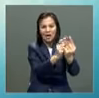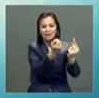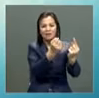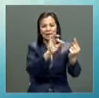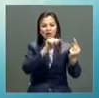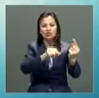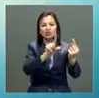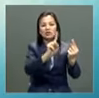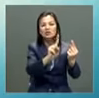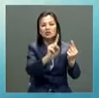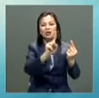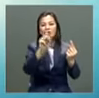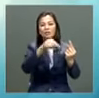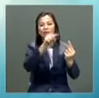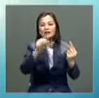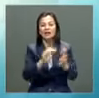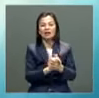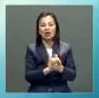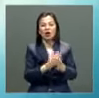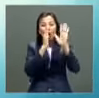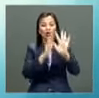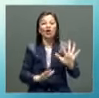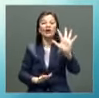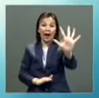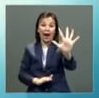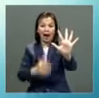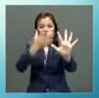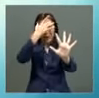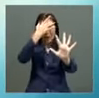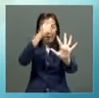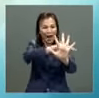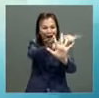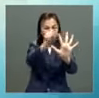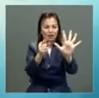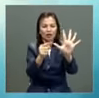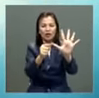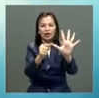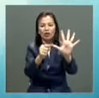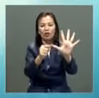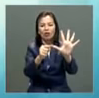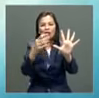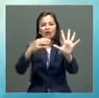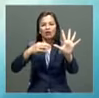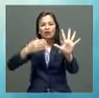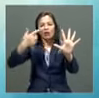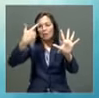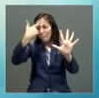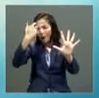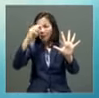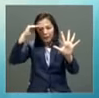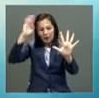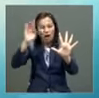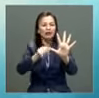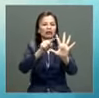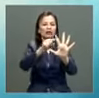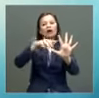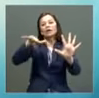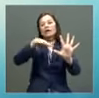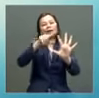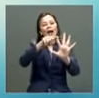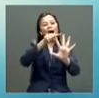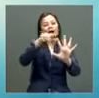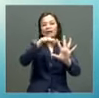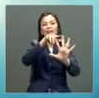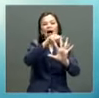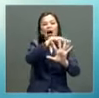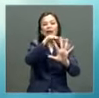19.1% หรือประมาณ 20% 5คนที่ป่วยมี1คนเท่านั้นที่มีอาการนอกนั้นอีก4คนเดินป